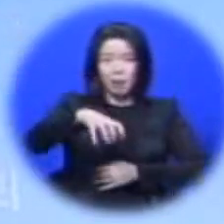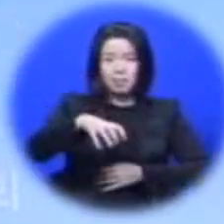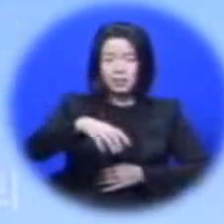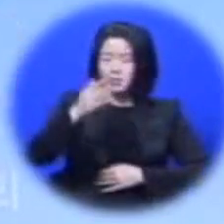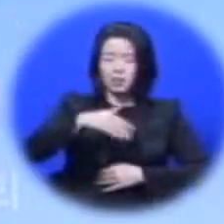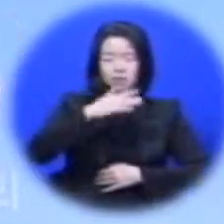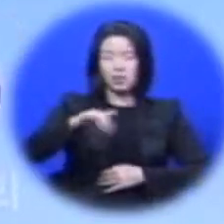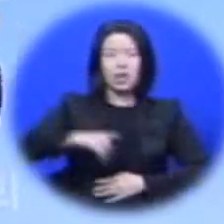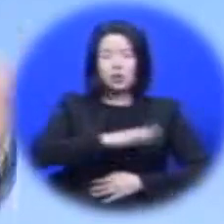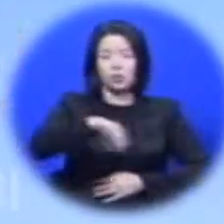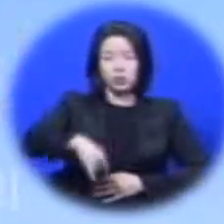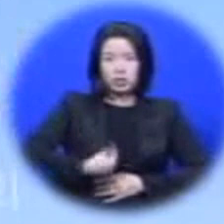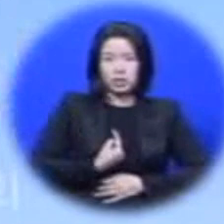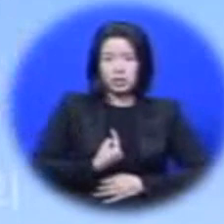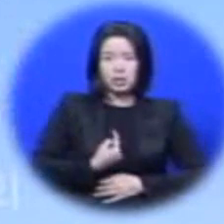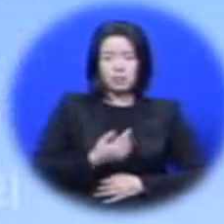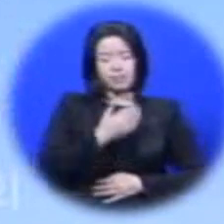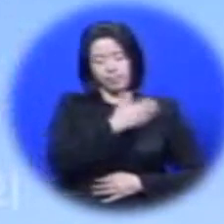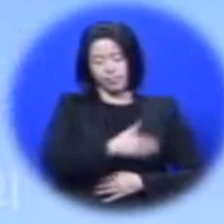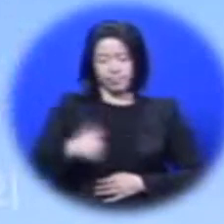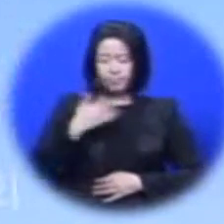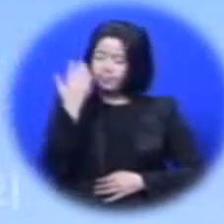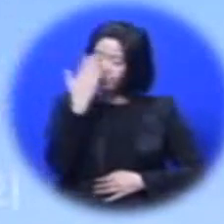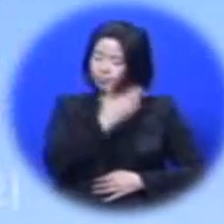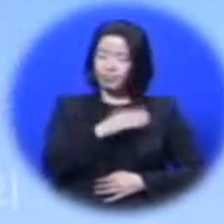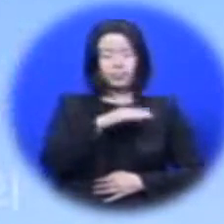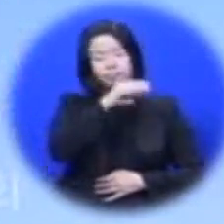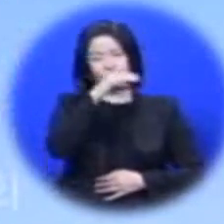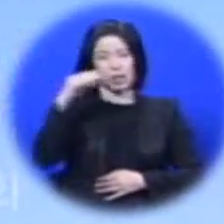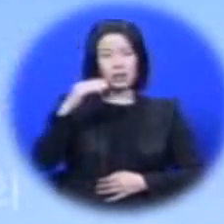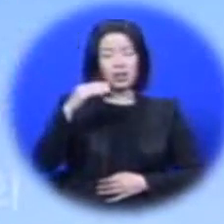우리 자신을 이렇게 반듯하게 꾸며야 합니다.